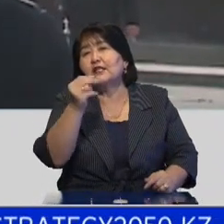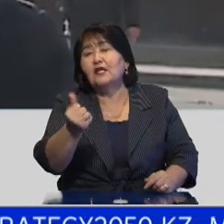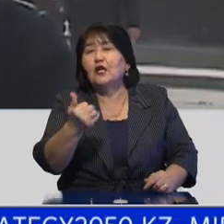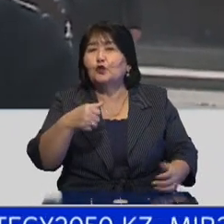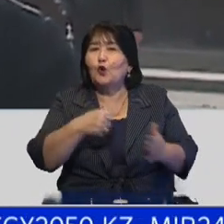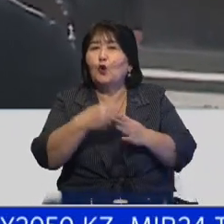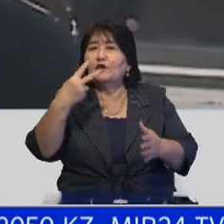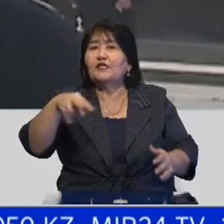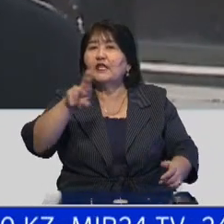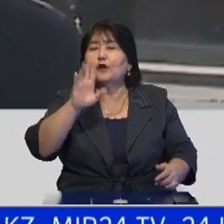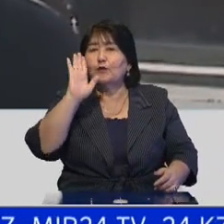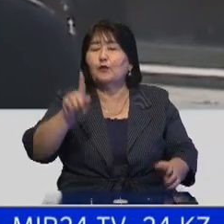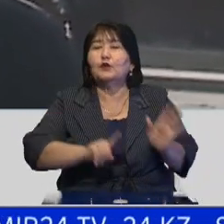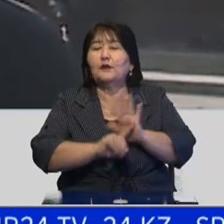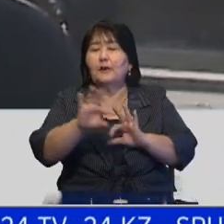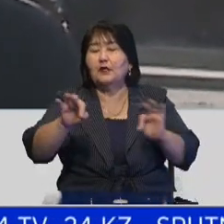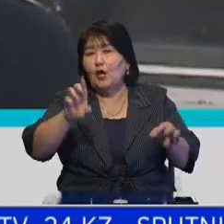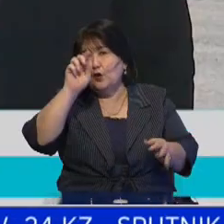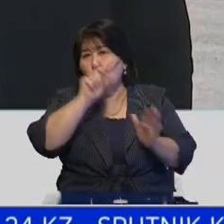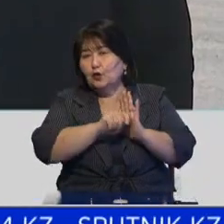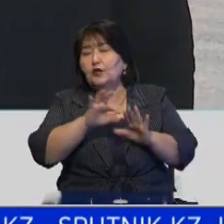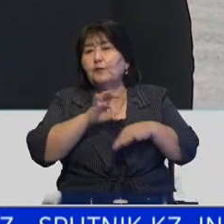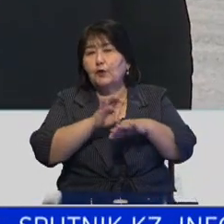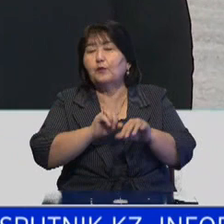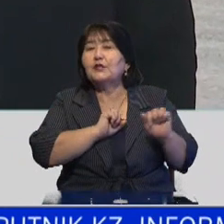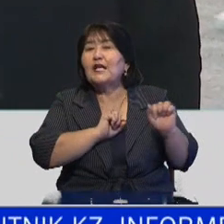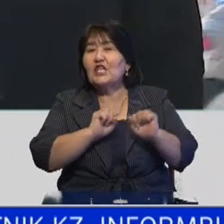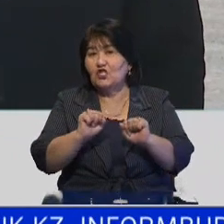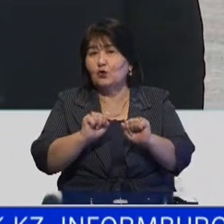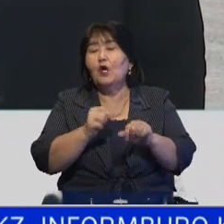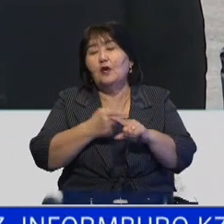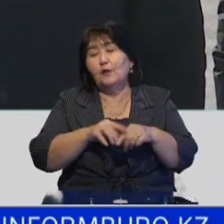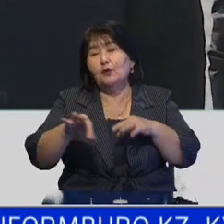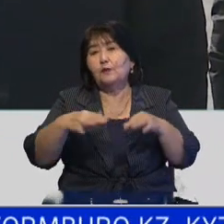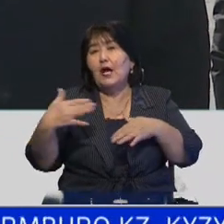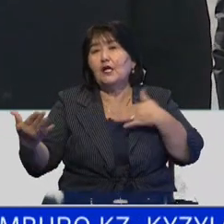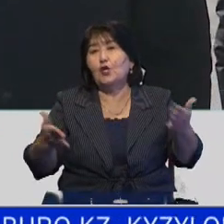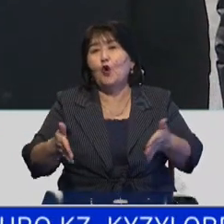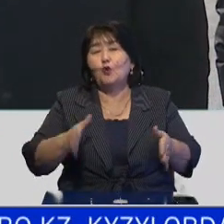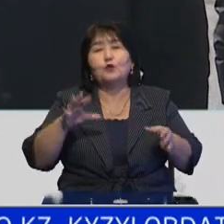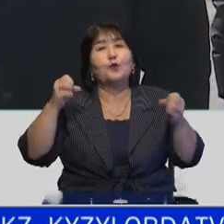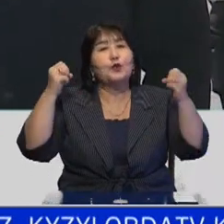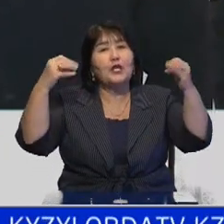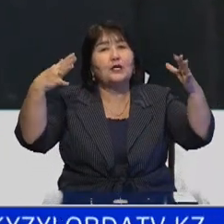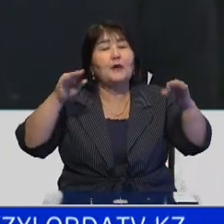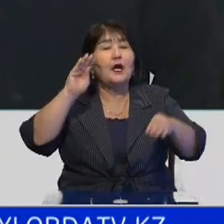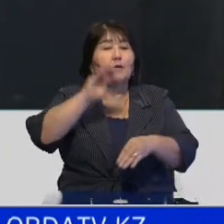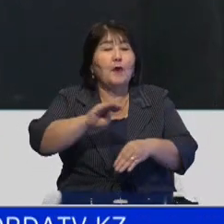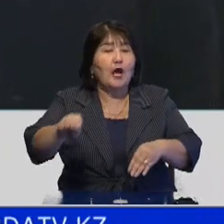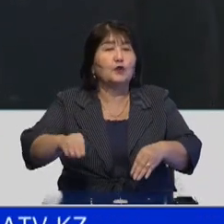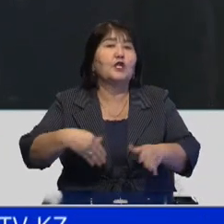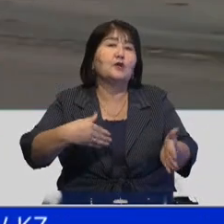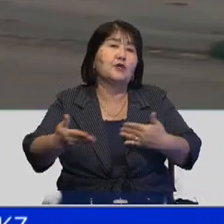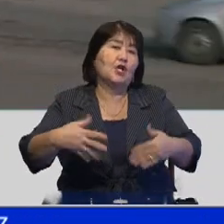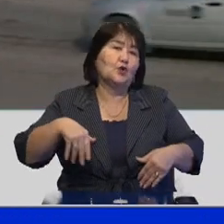До 20 января мы сдадим проект на госэкспертизу и проведем защиту. По проекту с обеих сторон улицы будет освещение, парковки и